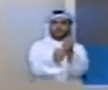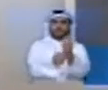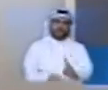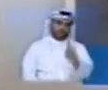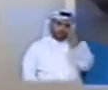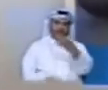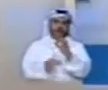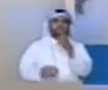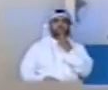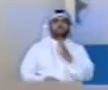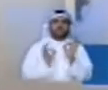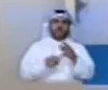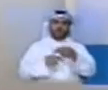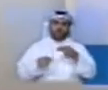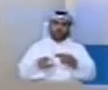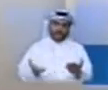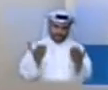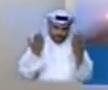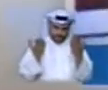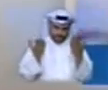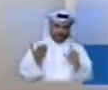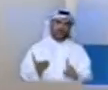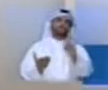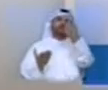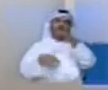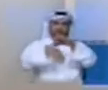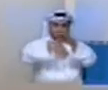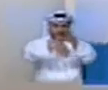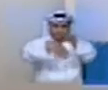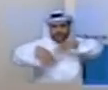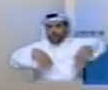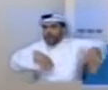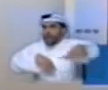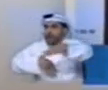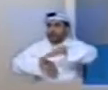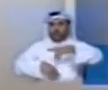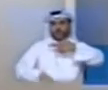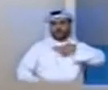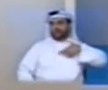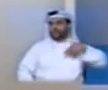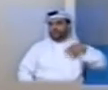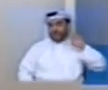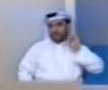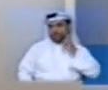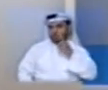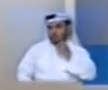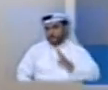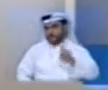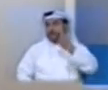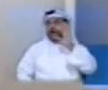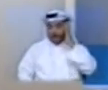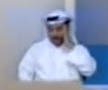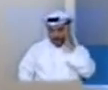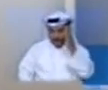بلدنا الحبيب الكويت. كل اللي نتمناه من عموم الأخوة المشاهدين من مواطنين ومقيمين بأن وزارة